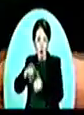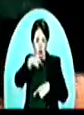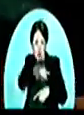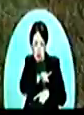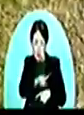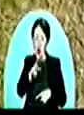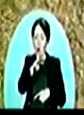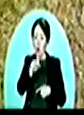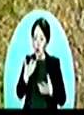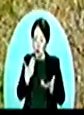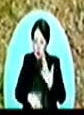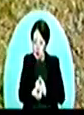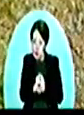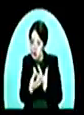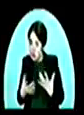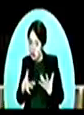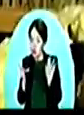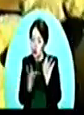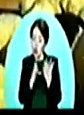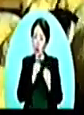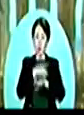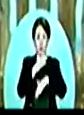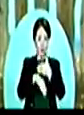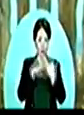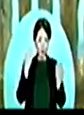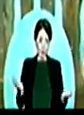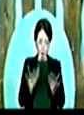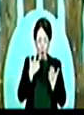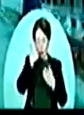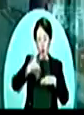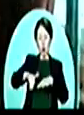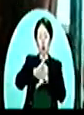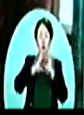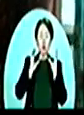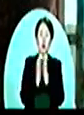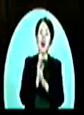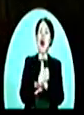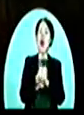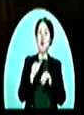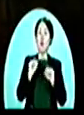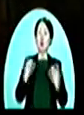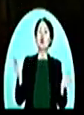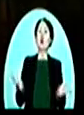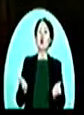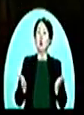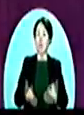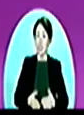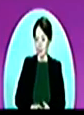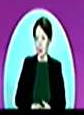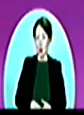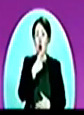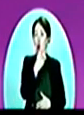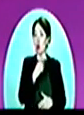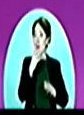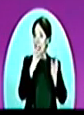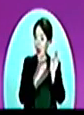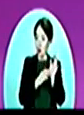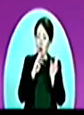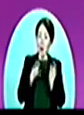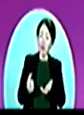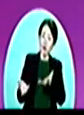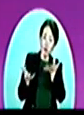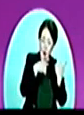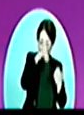болон малын үржүүлэх технологийн ажил үйлчлэгийг улс орондоо яар аян болгон өрнүүллээ. 2019